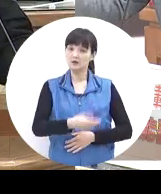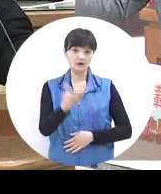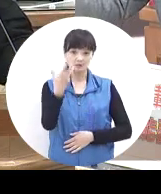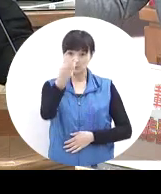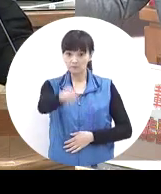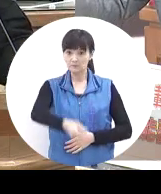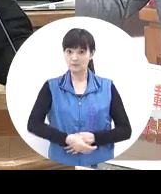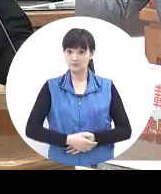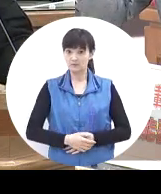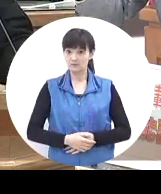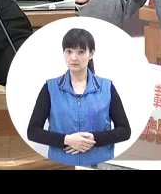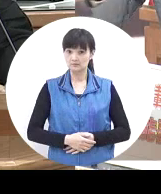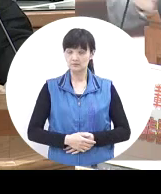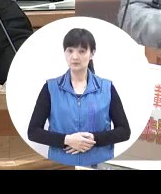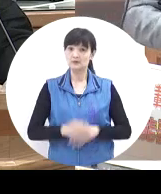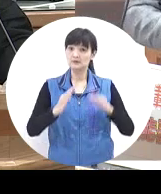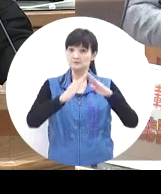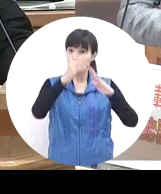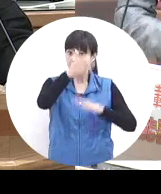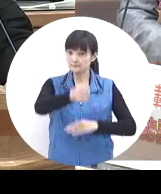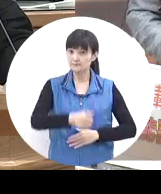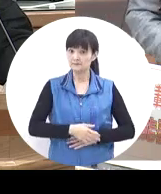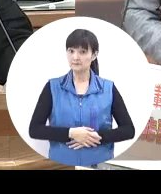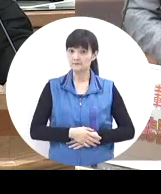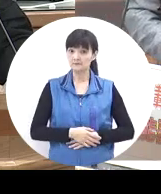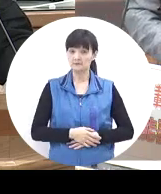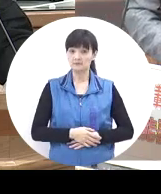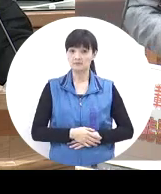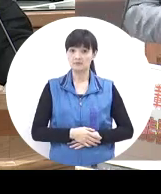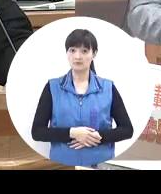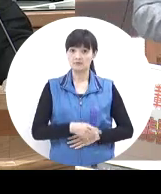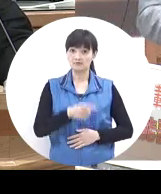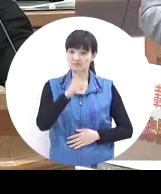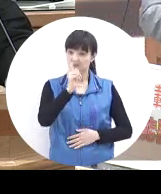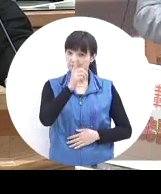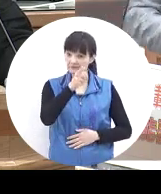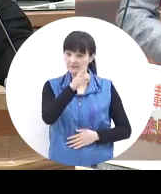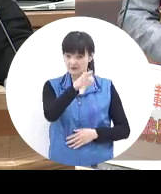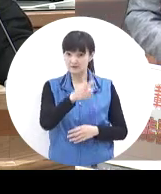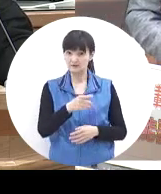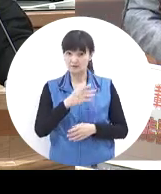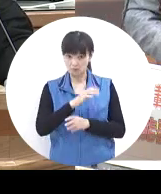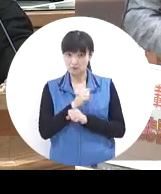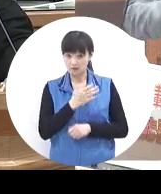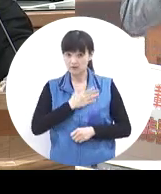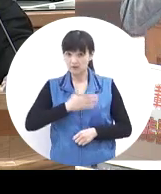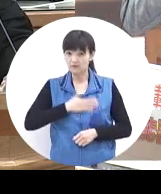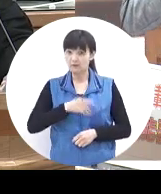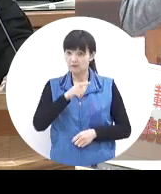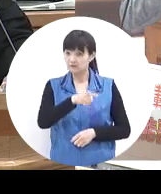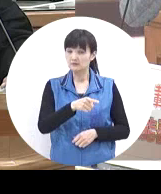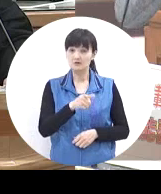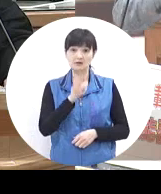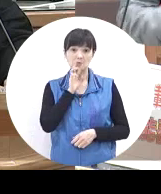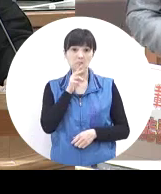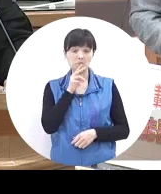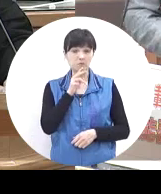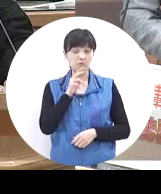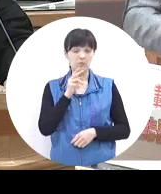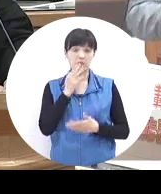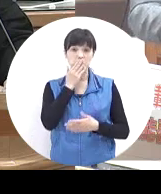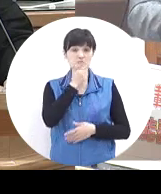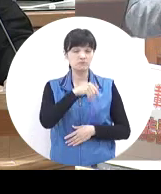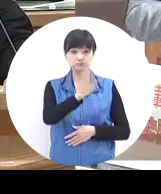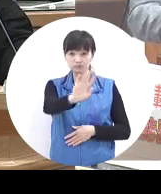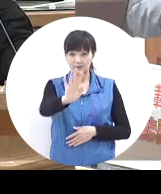啊，市长啊，水能载舟，水肥能覆舟，你现在虽然民意支持度很高，